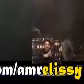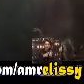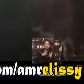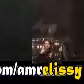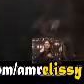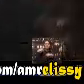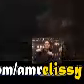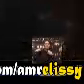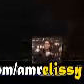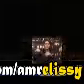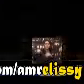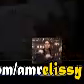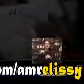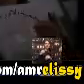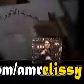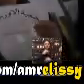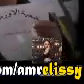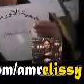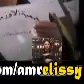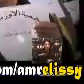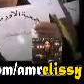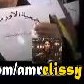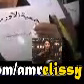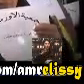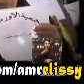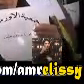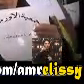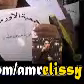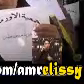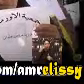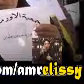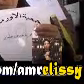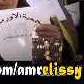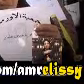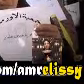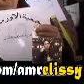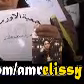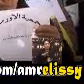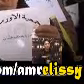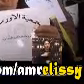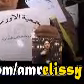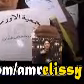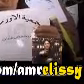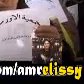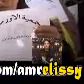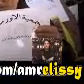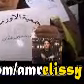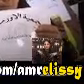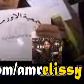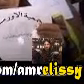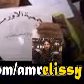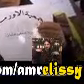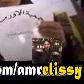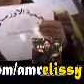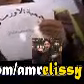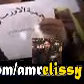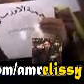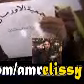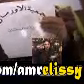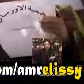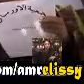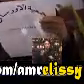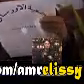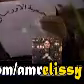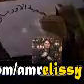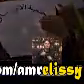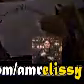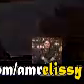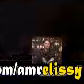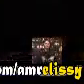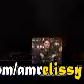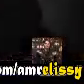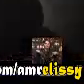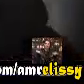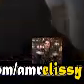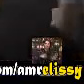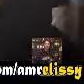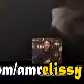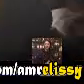الايتام. وفيكم بركة وكثر خيركم، وأشكركم جدا، وأنا فرحانة جدا جدا النهاردي